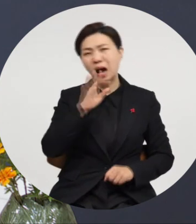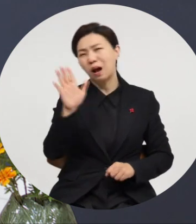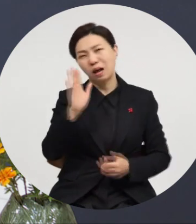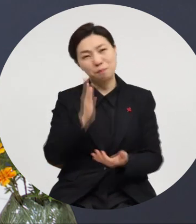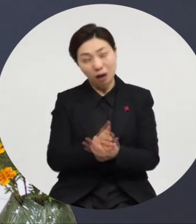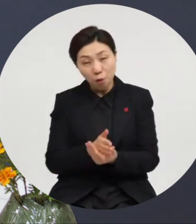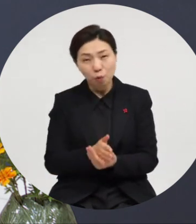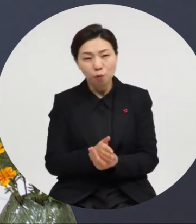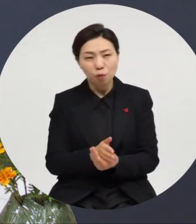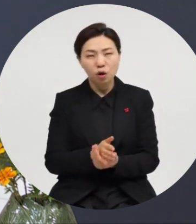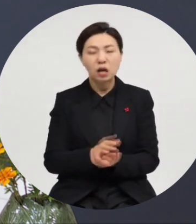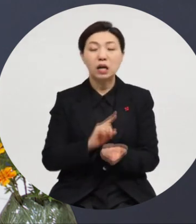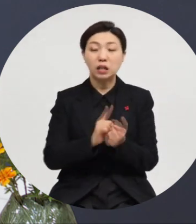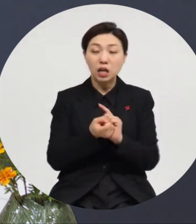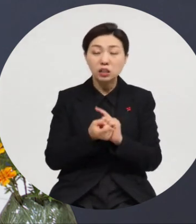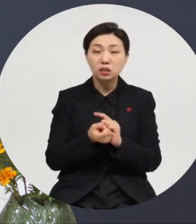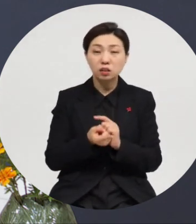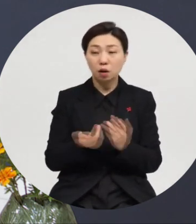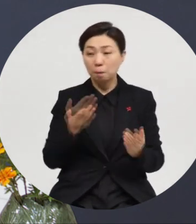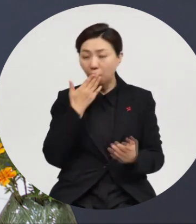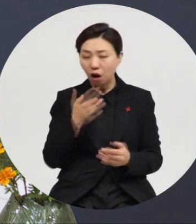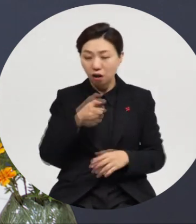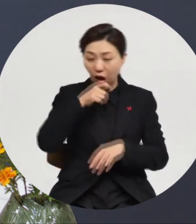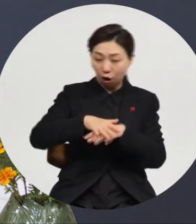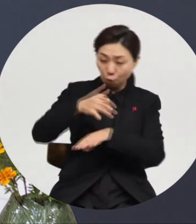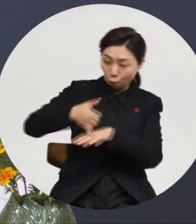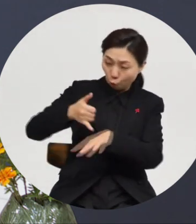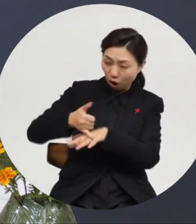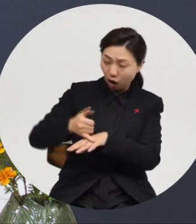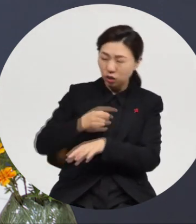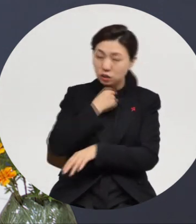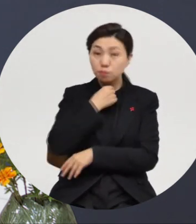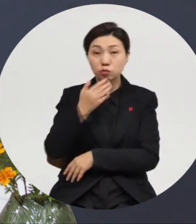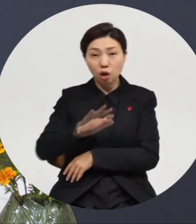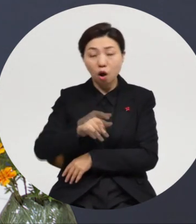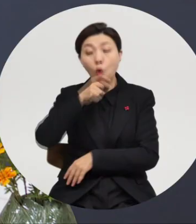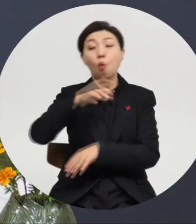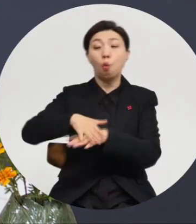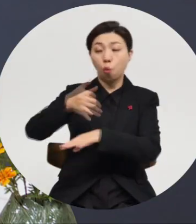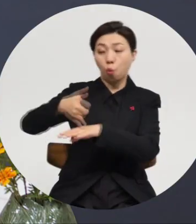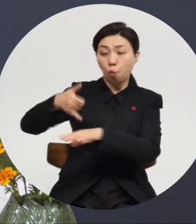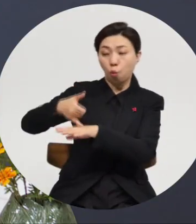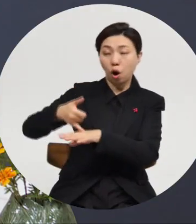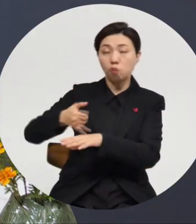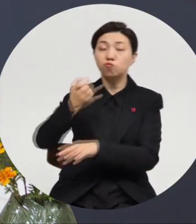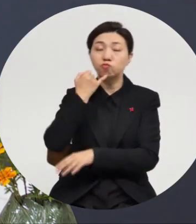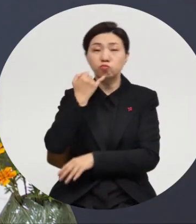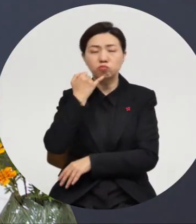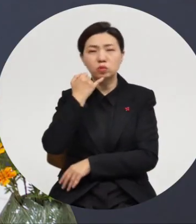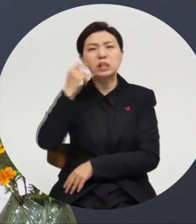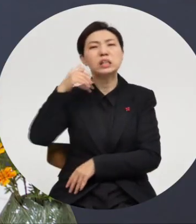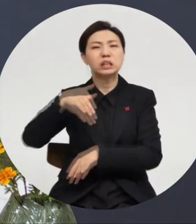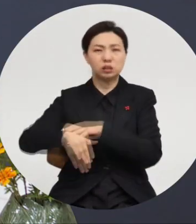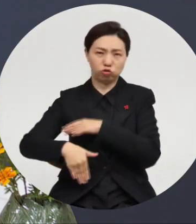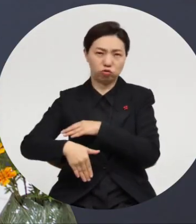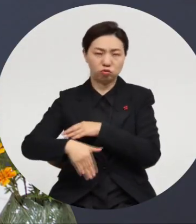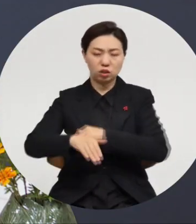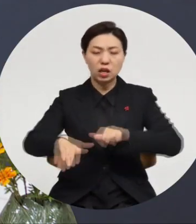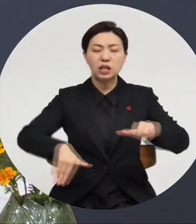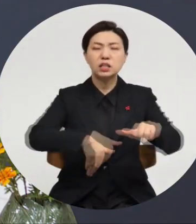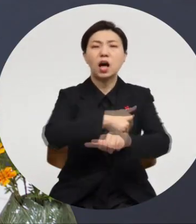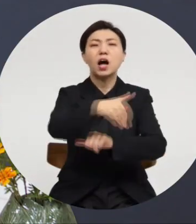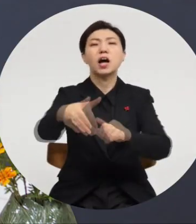돌아다녀서 한 달을 할 게 아니라, 그러면 안 그래도 농사 지으려고 준비하고 있었는데 농사나